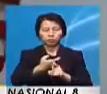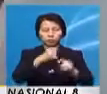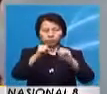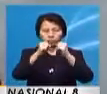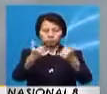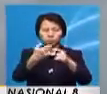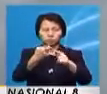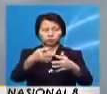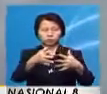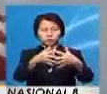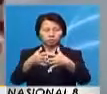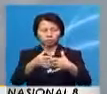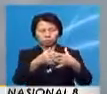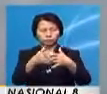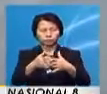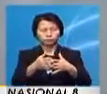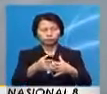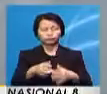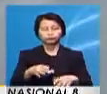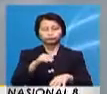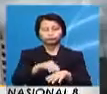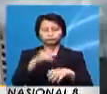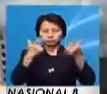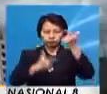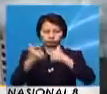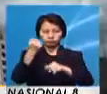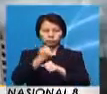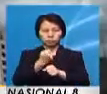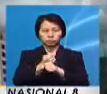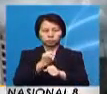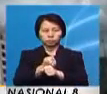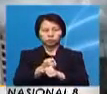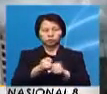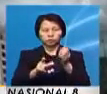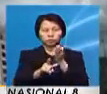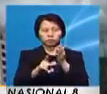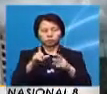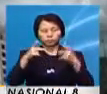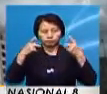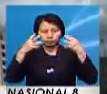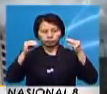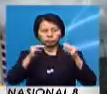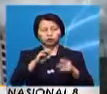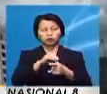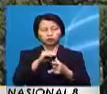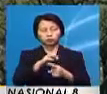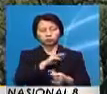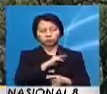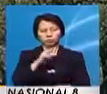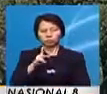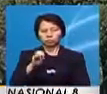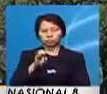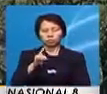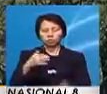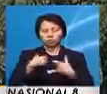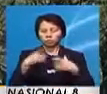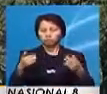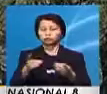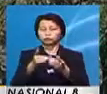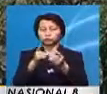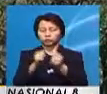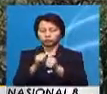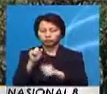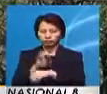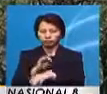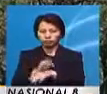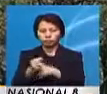syarikat dari Amerika Syarikat. Pada siri lawatan kerja ini juga, Timbalan Perdana Menteri yang juga Menteri Dalam Negeri akan mengadakan pertemuan dengan